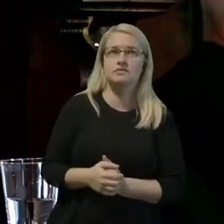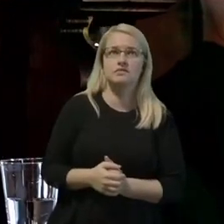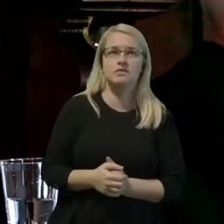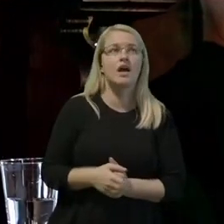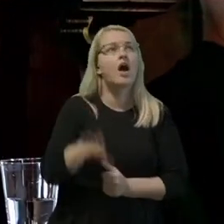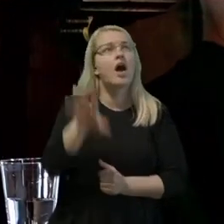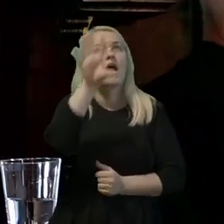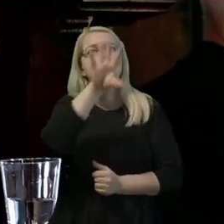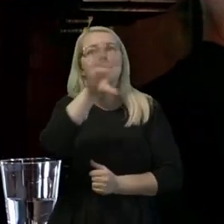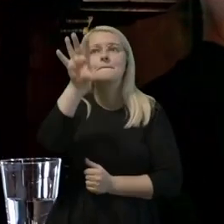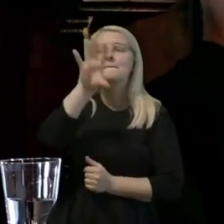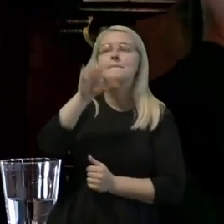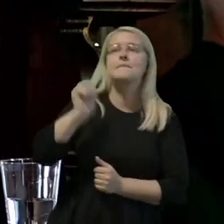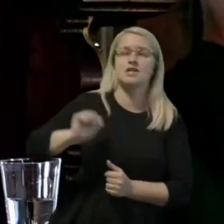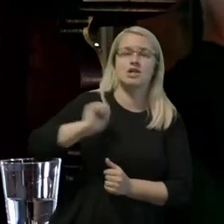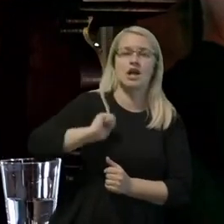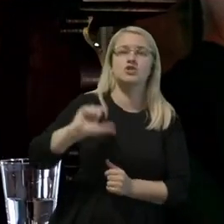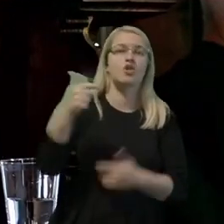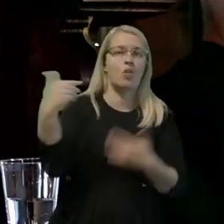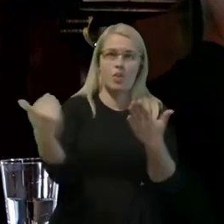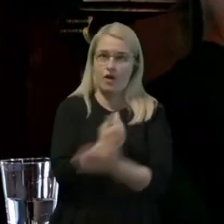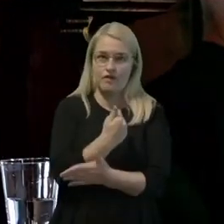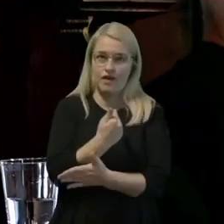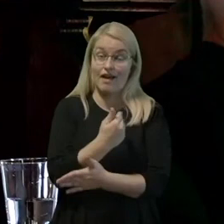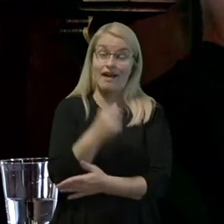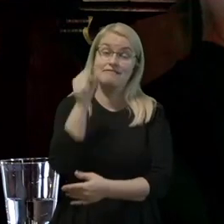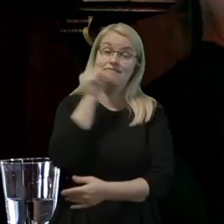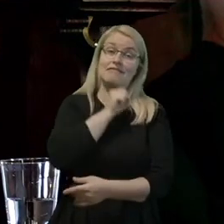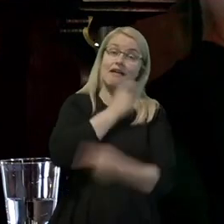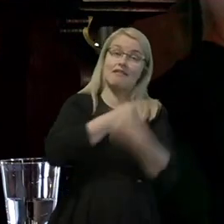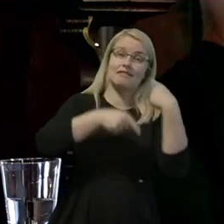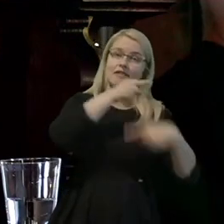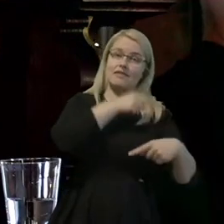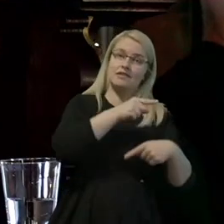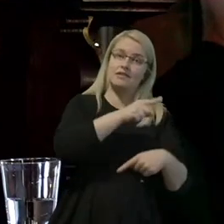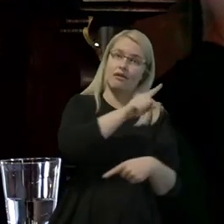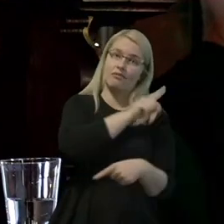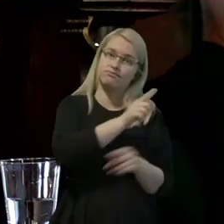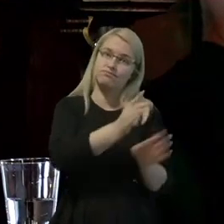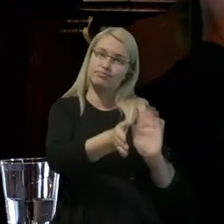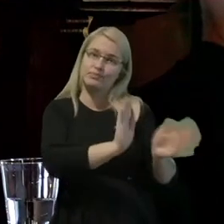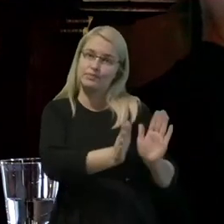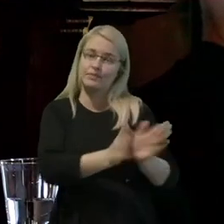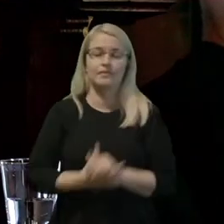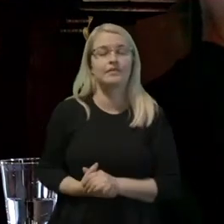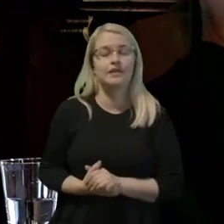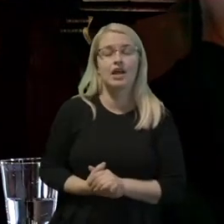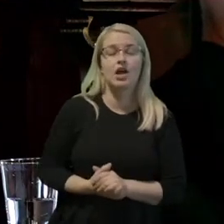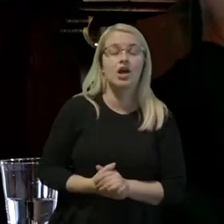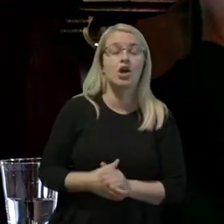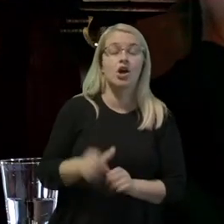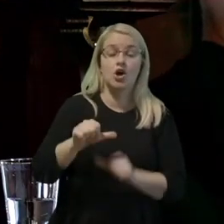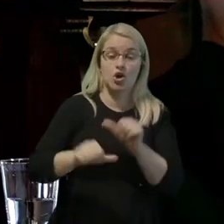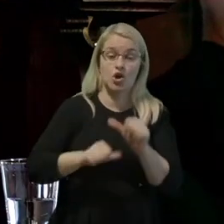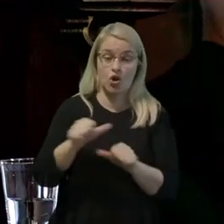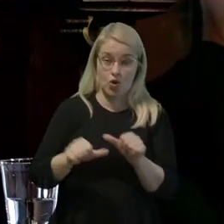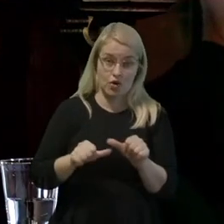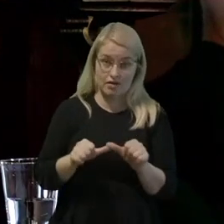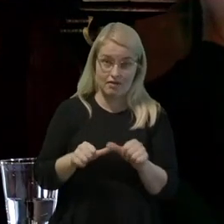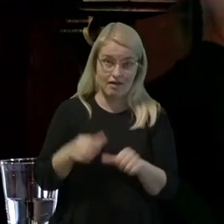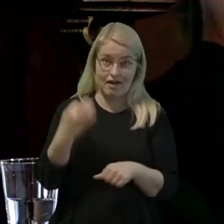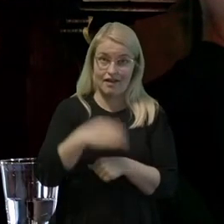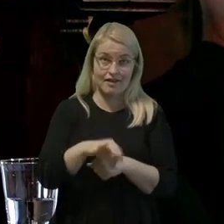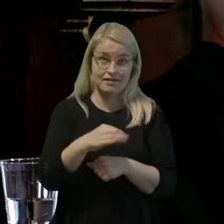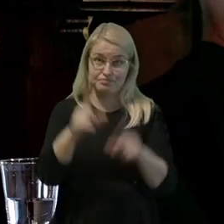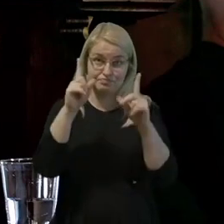wyglądanie tego, co nowe i pielęgnowanie tradycji. Rektor inaugurujący rok akademicki w Todze to